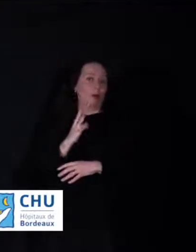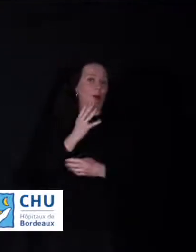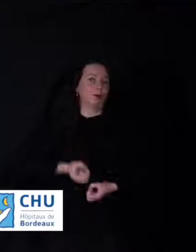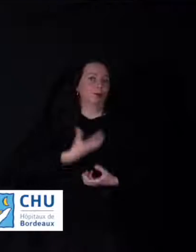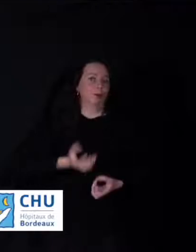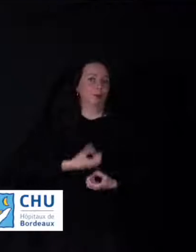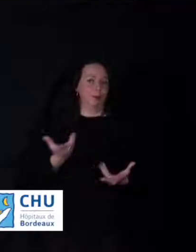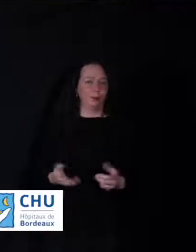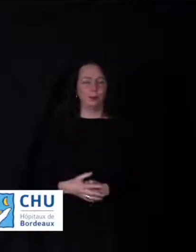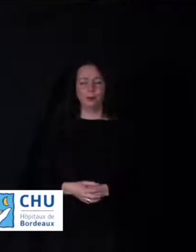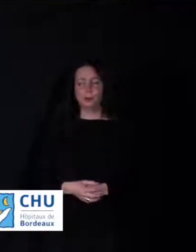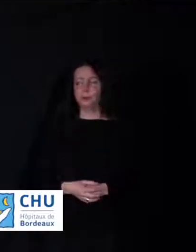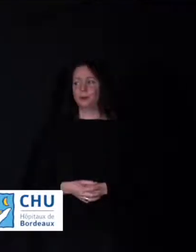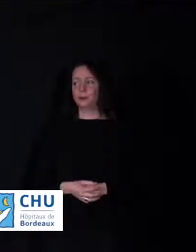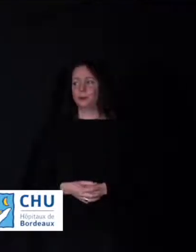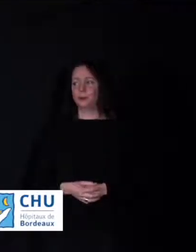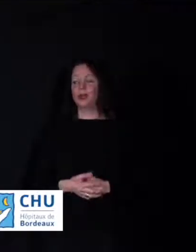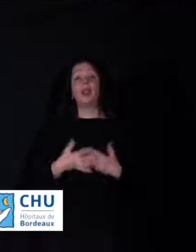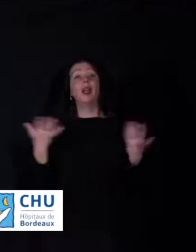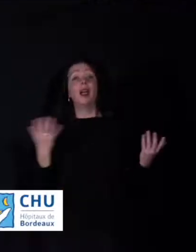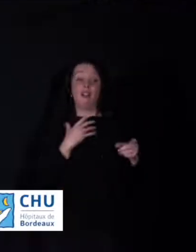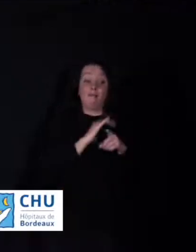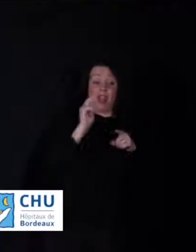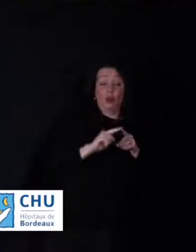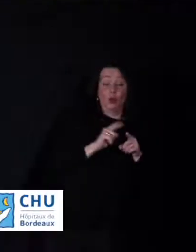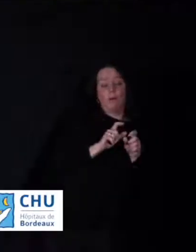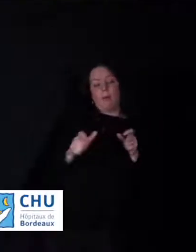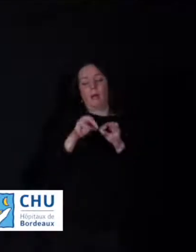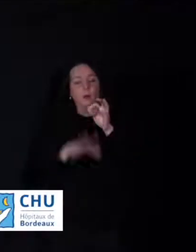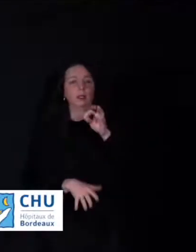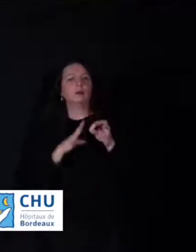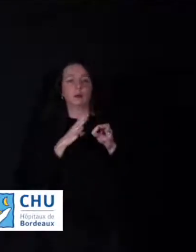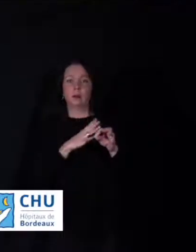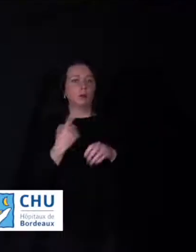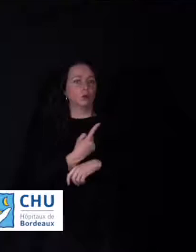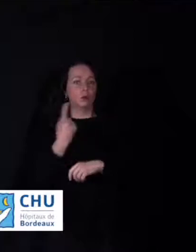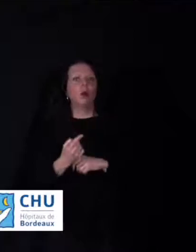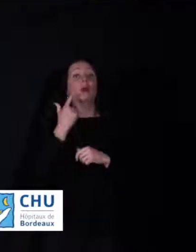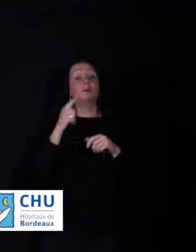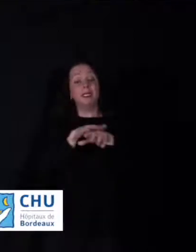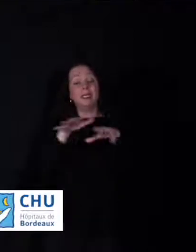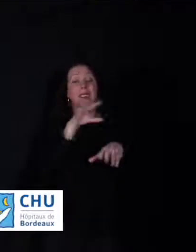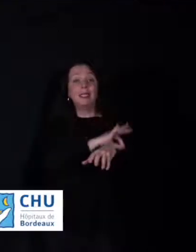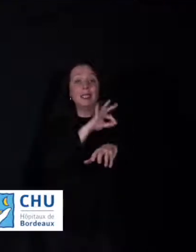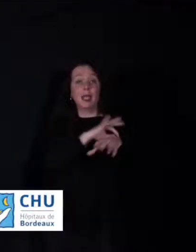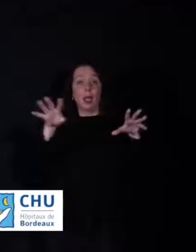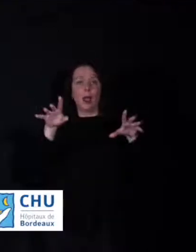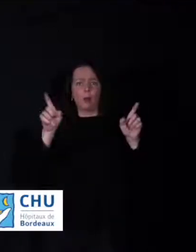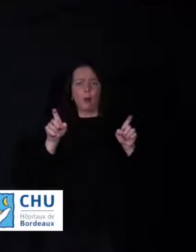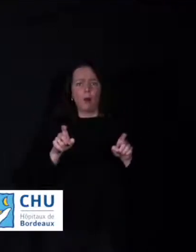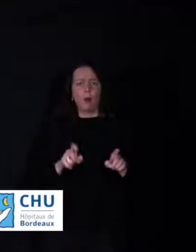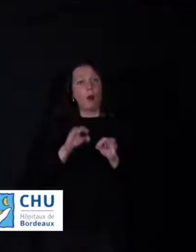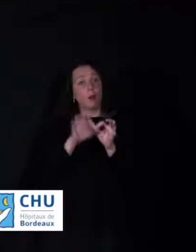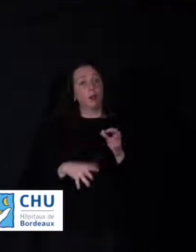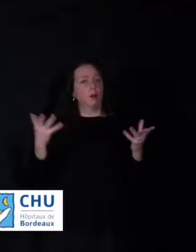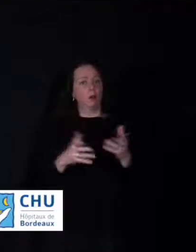Alors, tout acte a des conséquences. Si la couverture vaccinale diminue, quelles peuvent être les conséquences? Tout